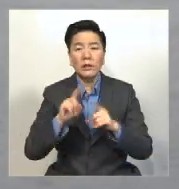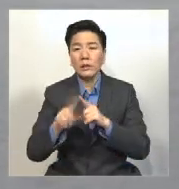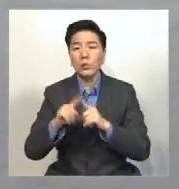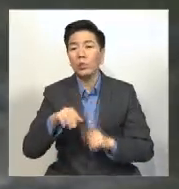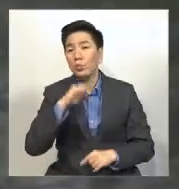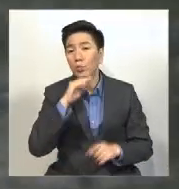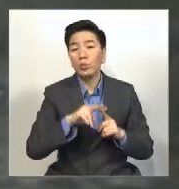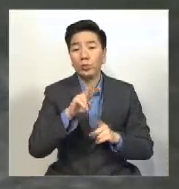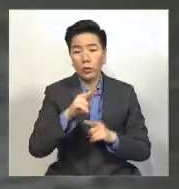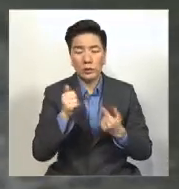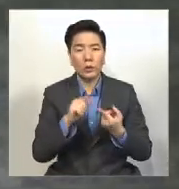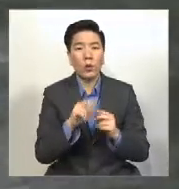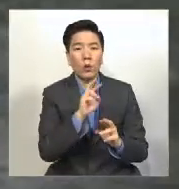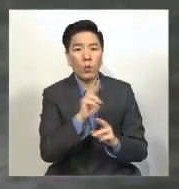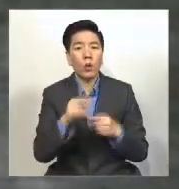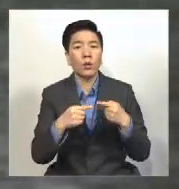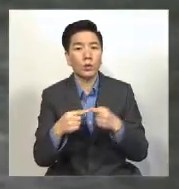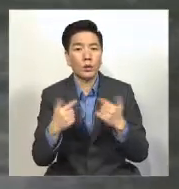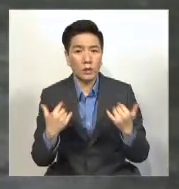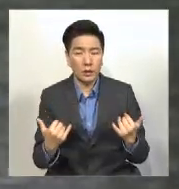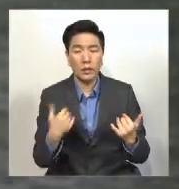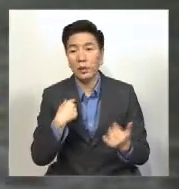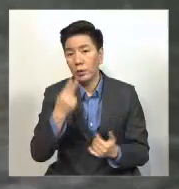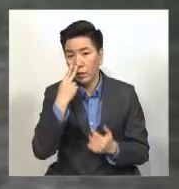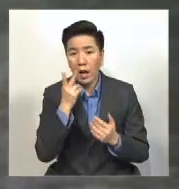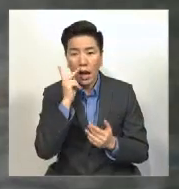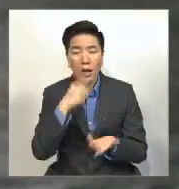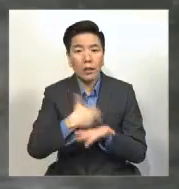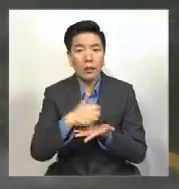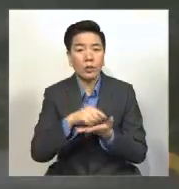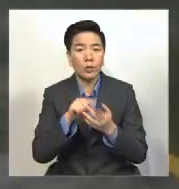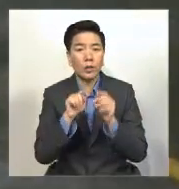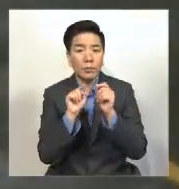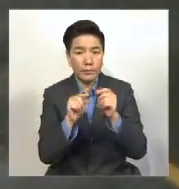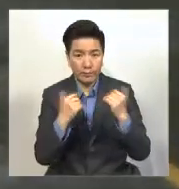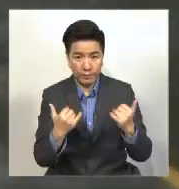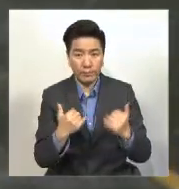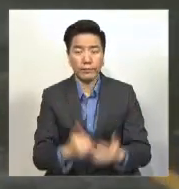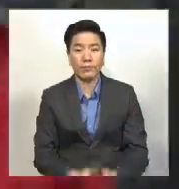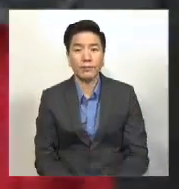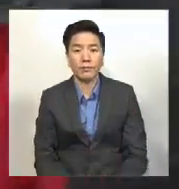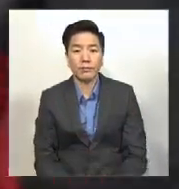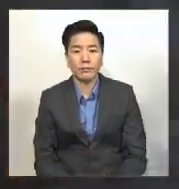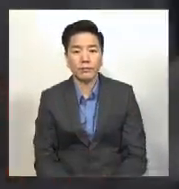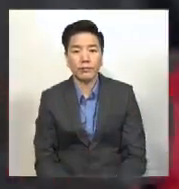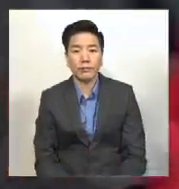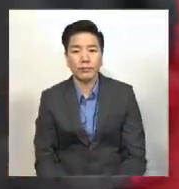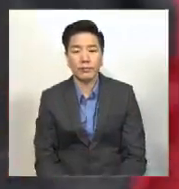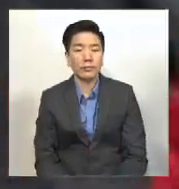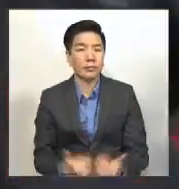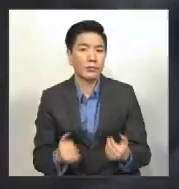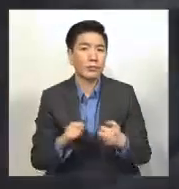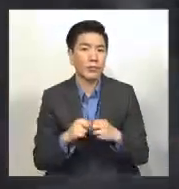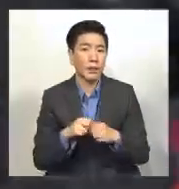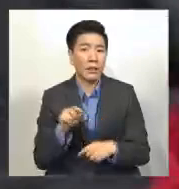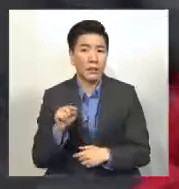2ตำบลจิกดูซึ่งต้องเฝ้าระวังต่อไปนะครับเดี๋ยวไปฟังเสียงท่านนายอำเภอเล่าให้ฟังกันครับเห็นว่าสถานการณ์น้